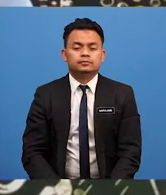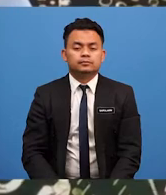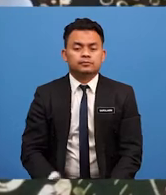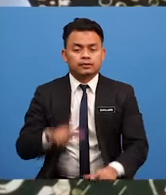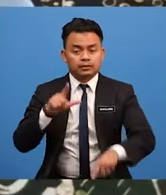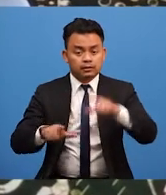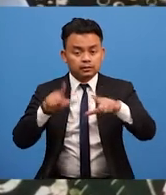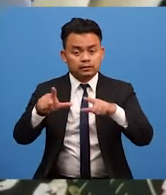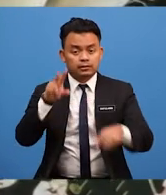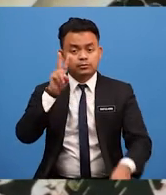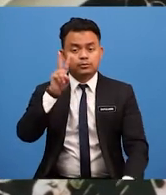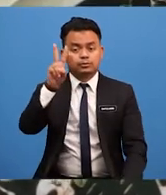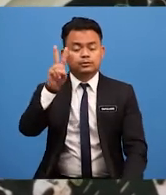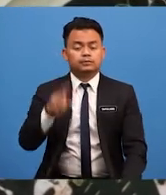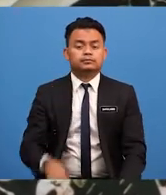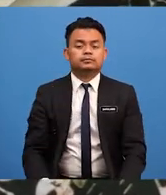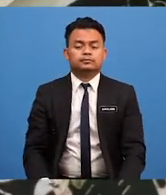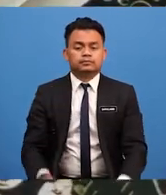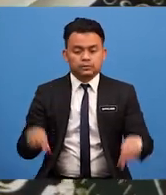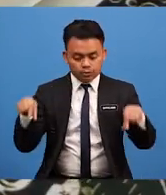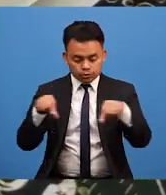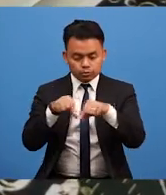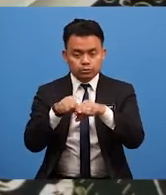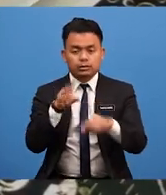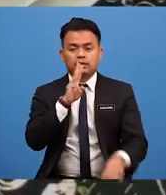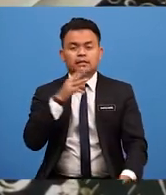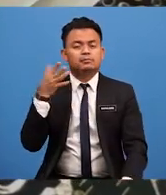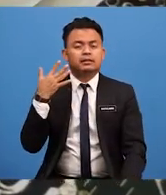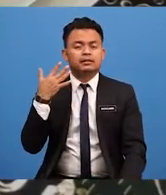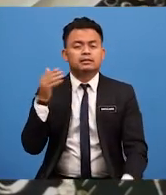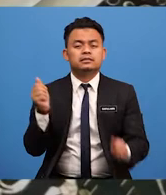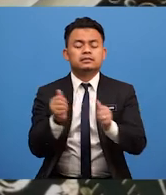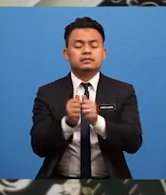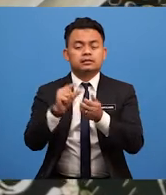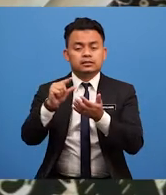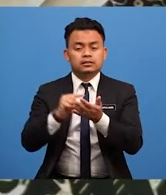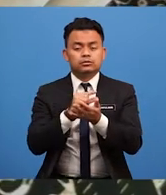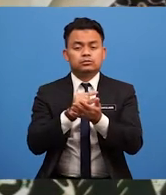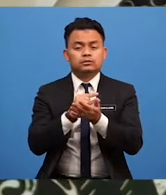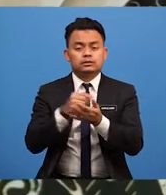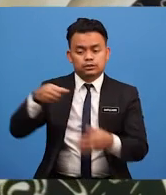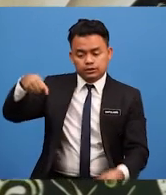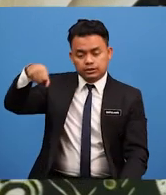Langkah yang kedua, sukat air panas dengan menggunakan jak penyukat.